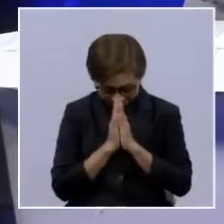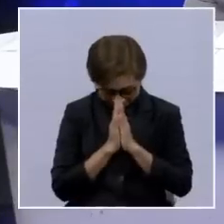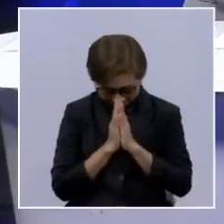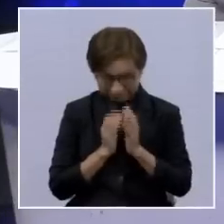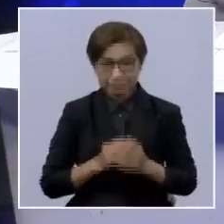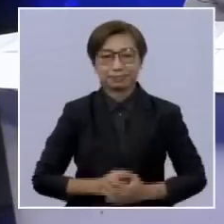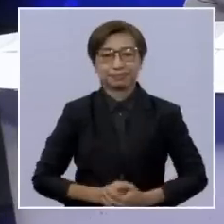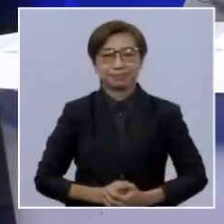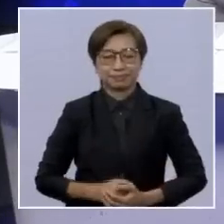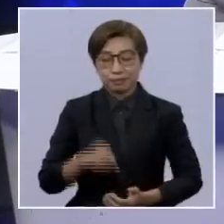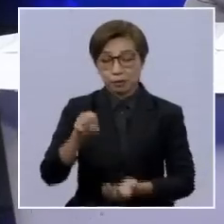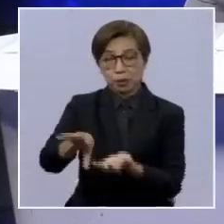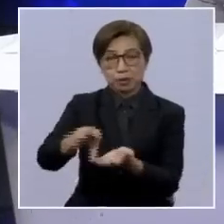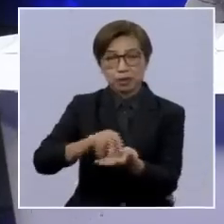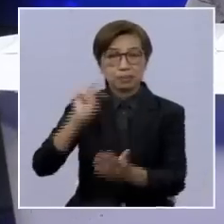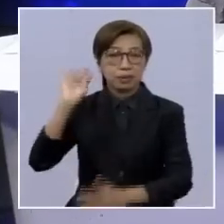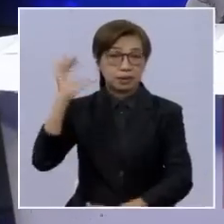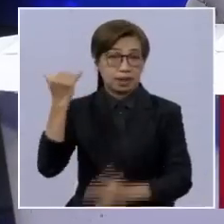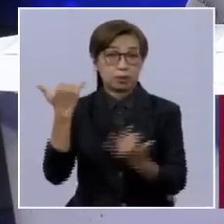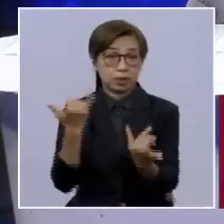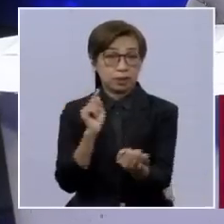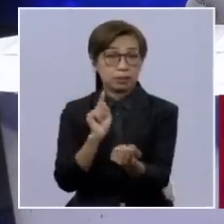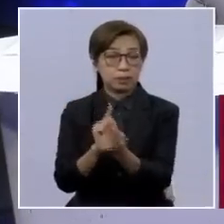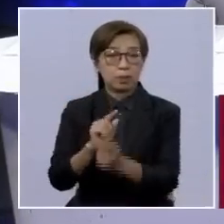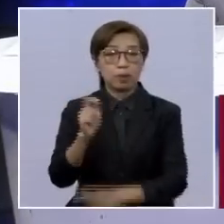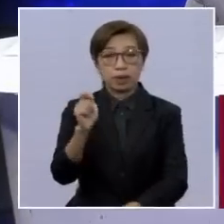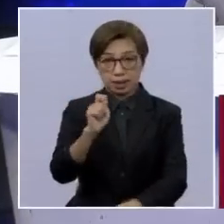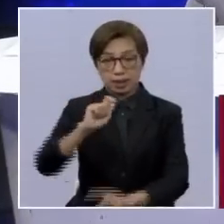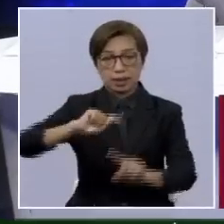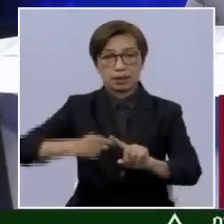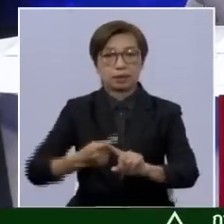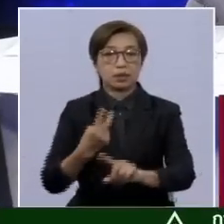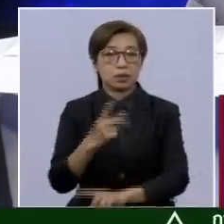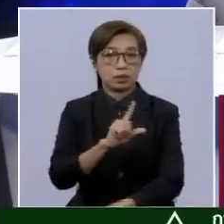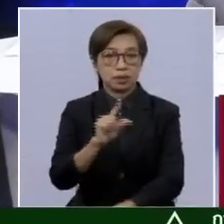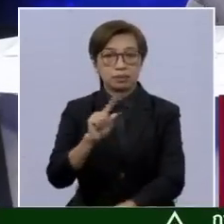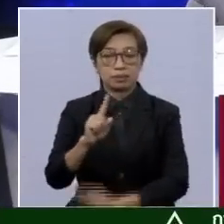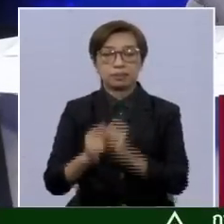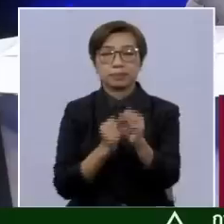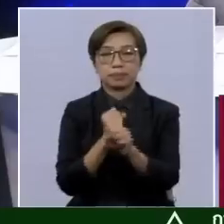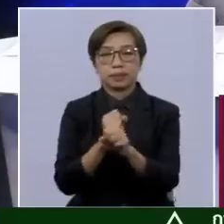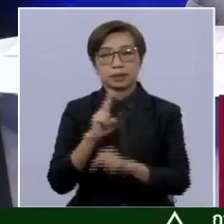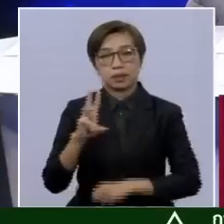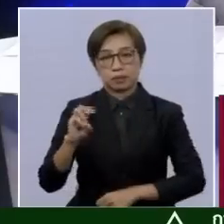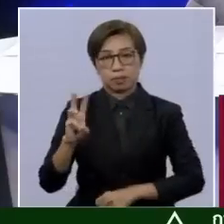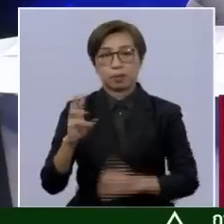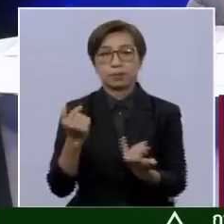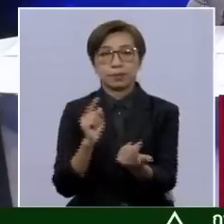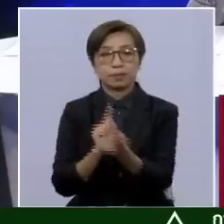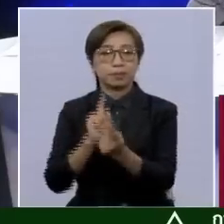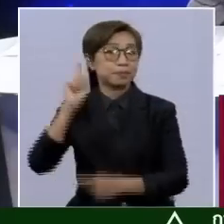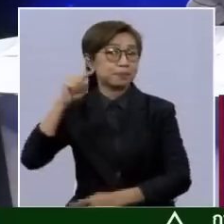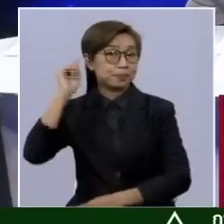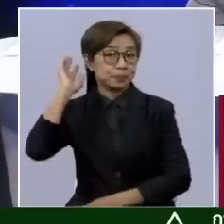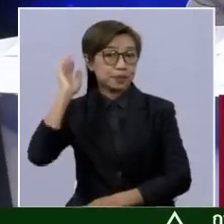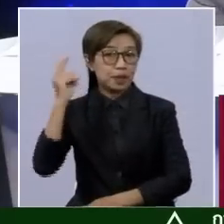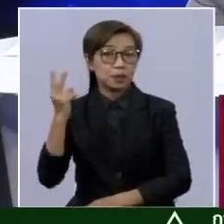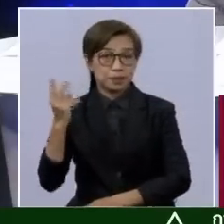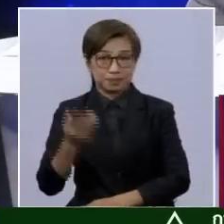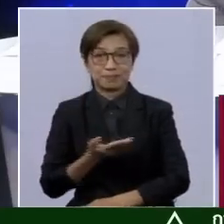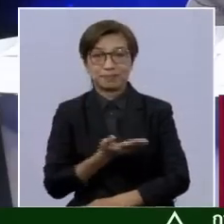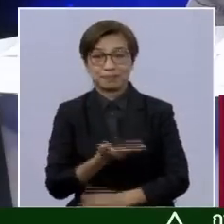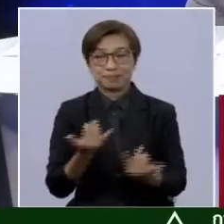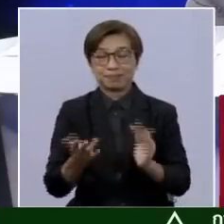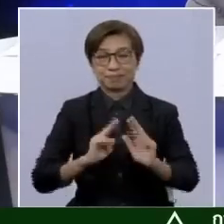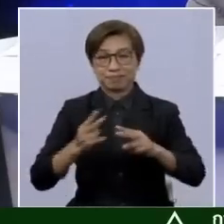วัสดีครับ สวัสดีค่ะคุณผู้ชมเก็บตกจากเนชั่นค่ะวันนี้เราพบกันวันอังคารที่21กุมภาพันธ์2566นะคะอยู่กับคุณปิงกิตติดิษฐ์ดิฉันแ